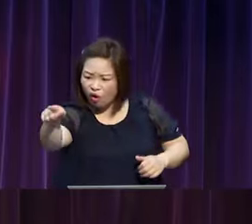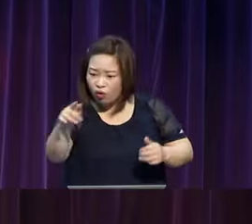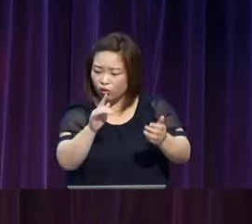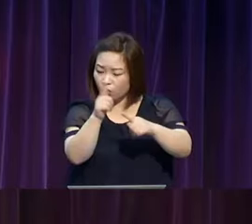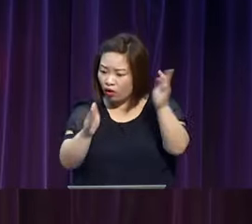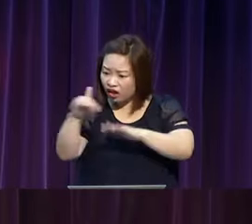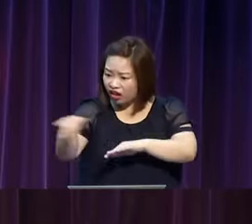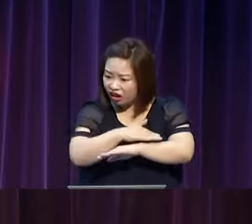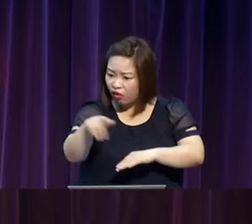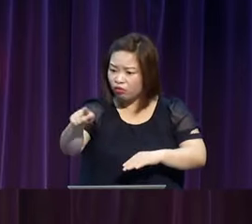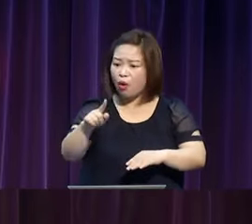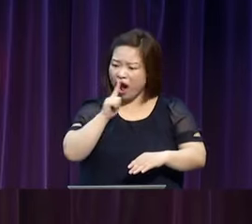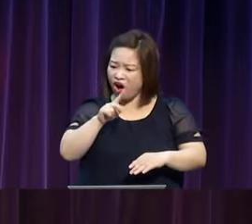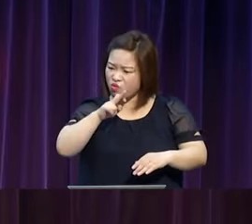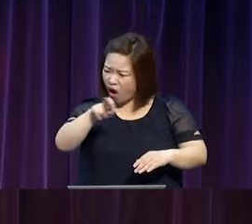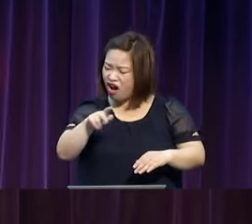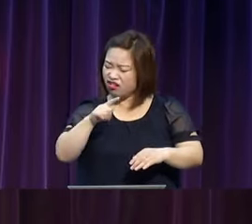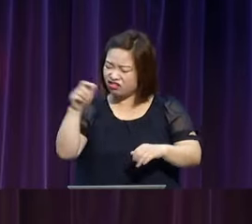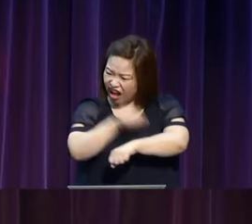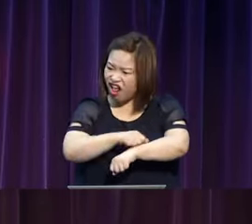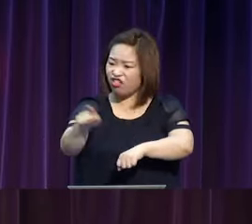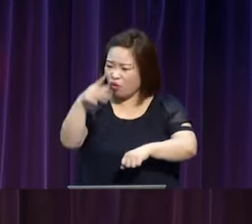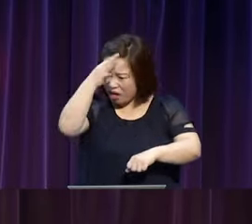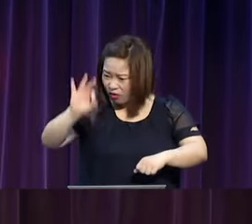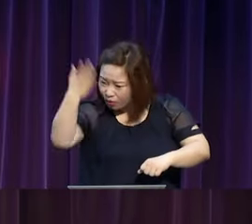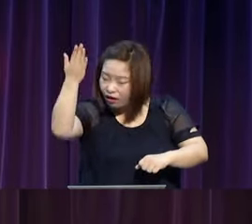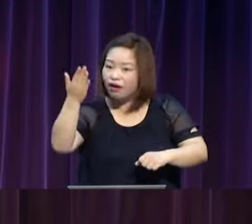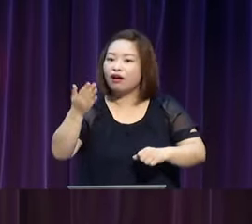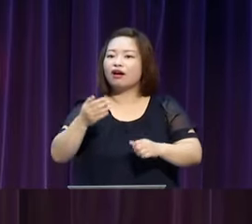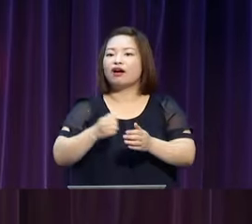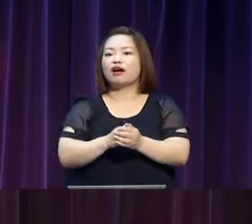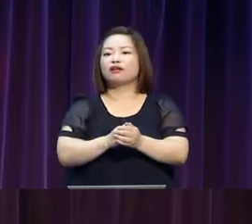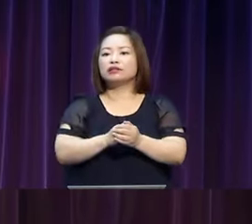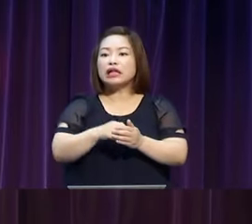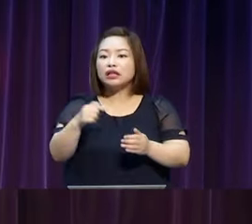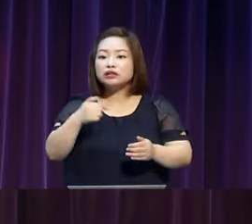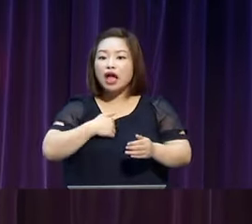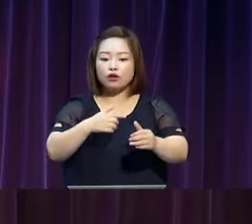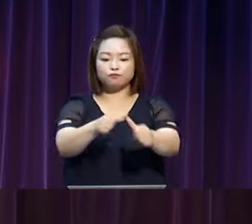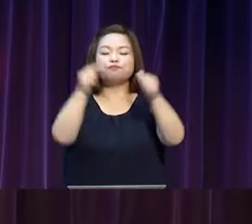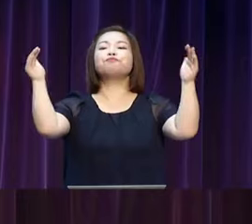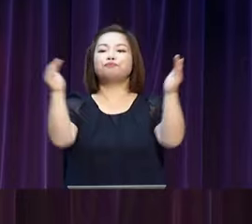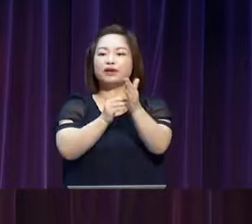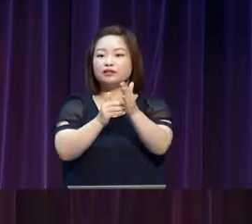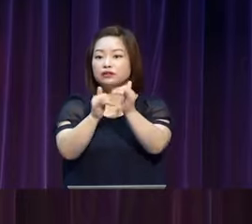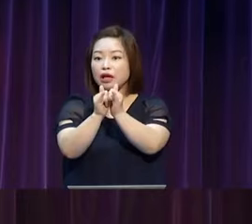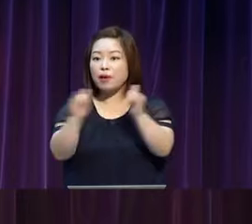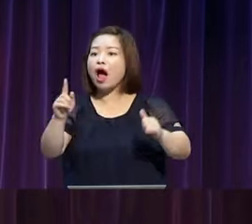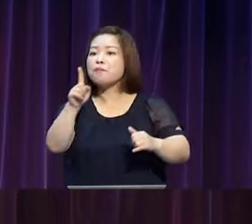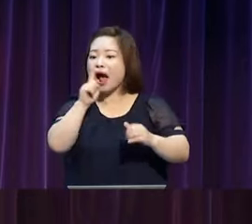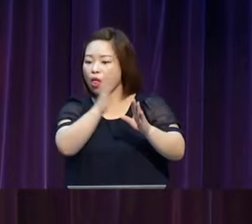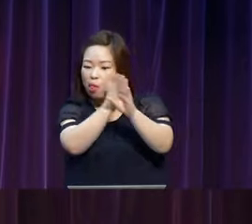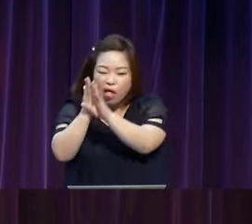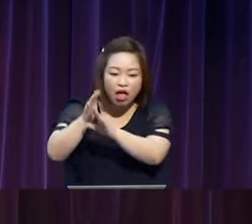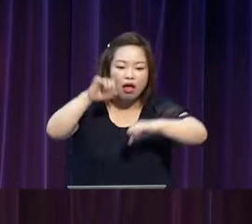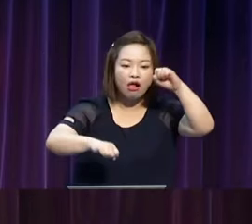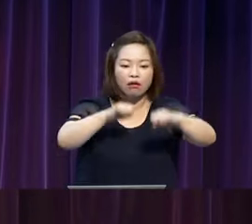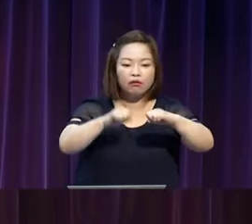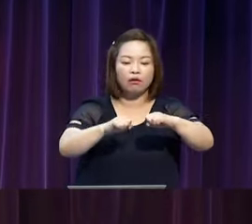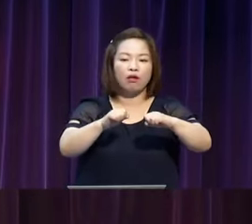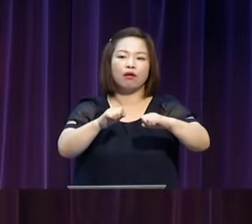이런 얘기를 해요. 말은 잘한다는 것은 말과 행동이 다르다는 걸 말씀하는 거예요. 말하는